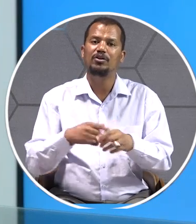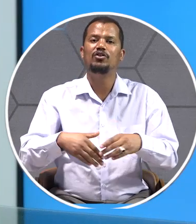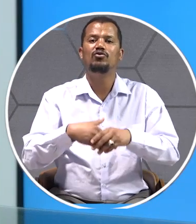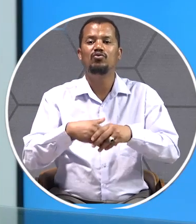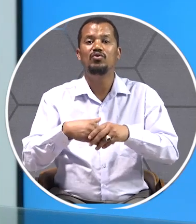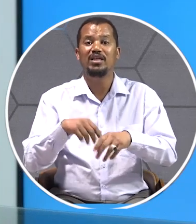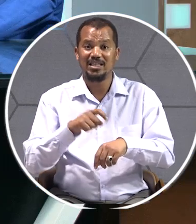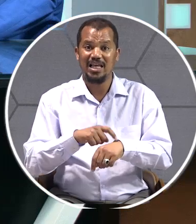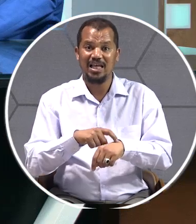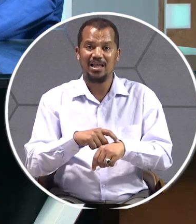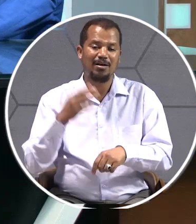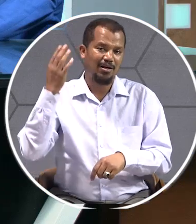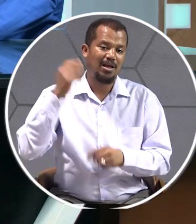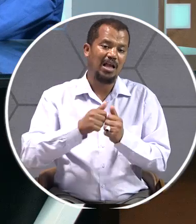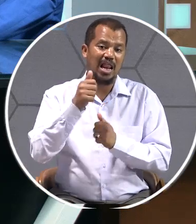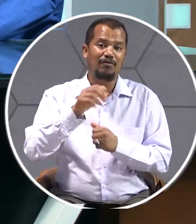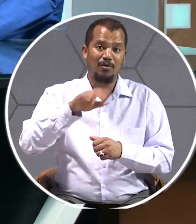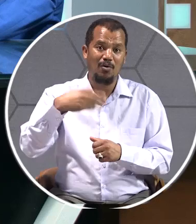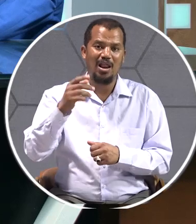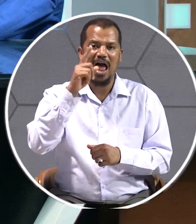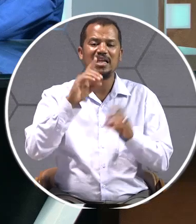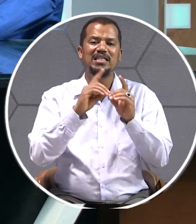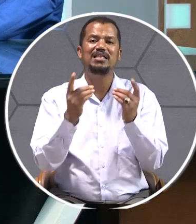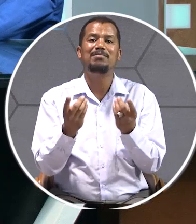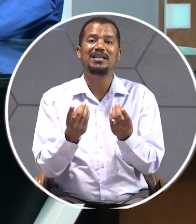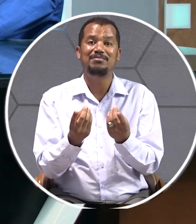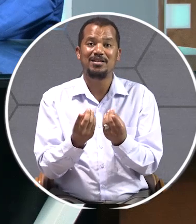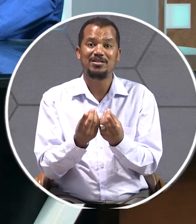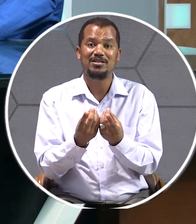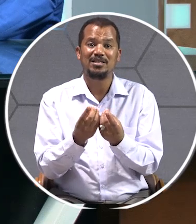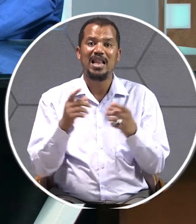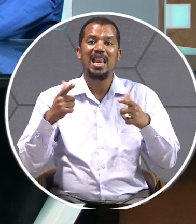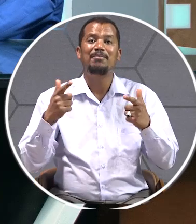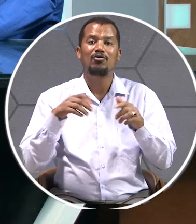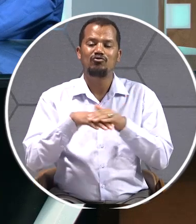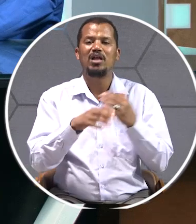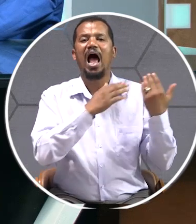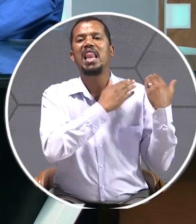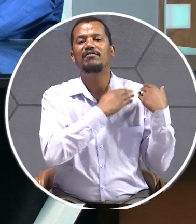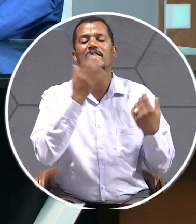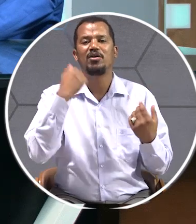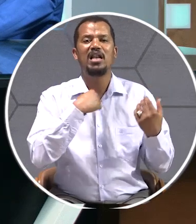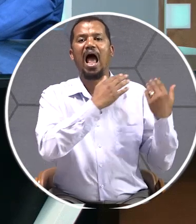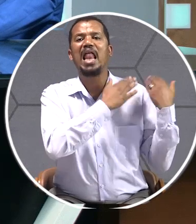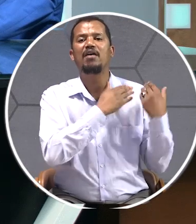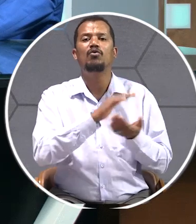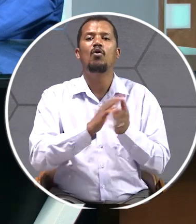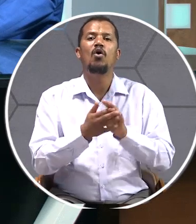የትውውቅ ጊዜ ካለፈ በኋላ አንድ ዲፓርትመንት ሰርኩሌሽን ዲፓርትመንት ላይብራሪ ውስጥ ኃላፊ ነበርኩ እና ኃላፊ ሆኜ